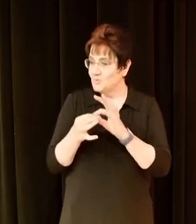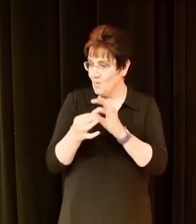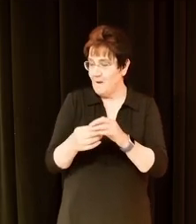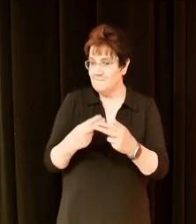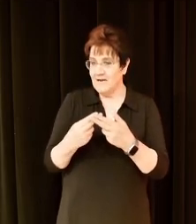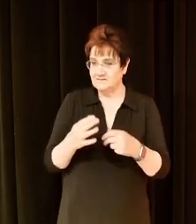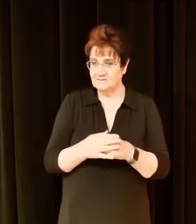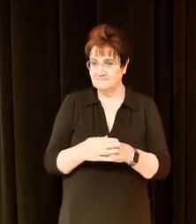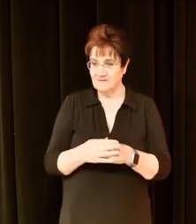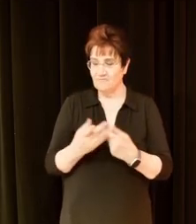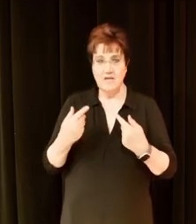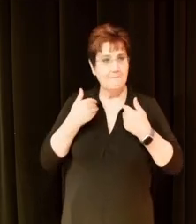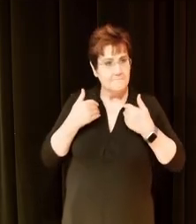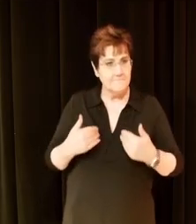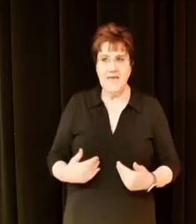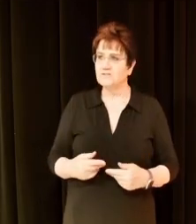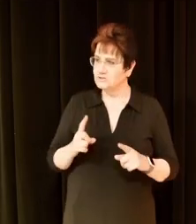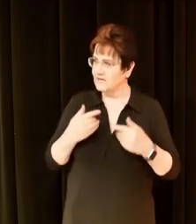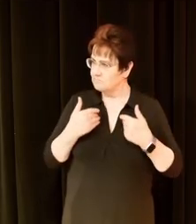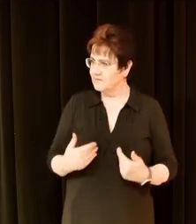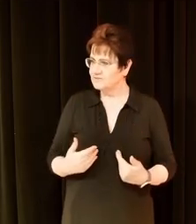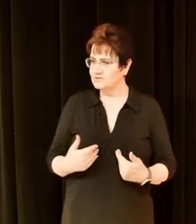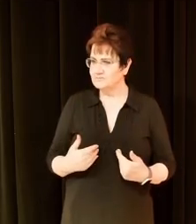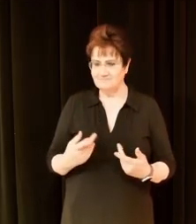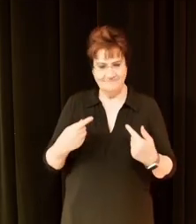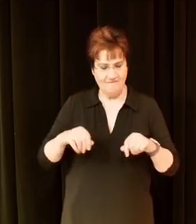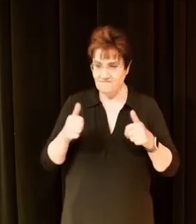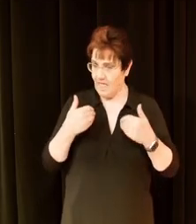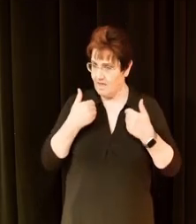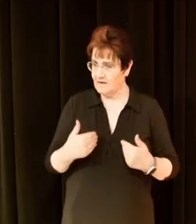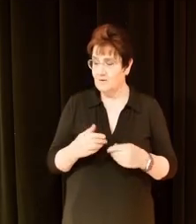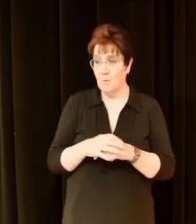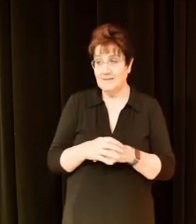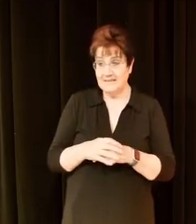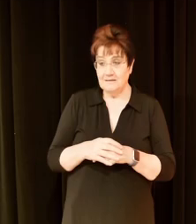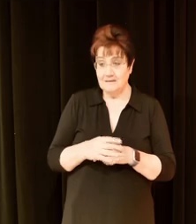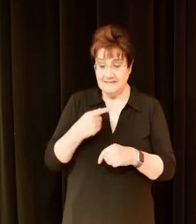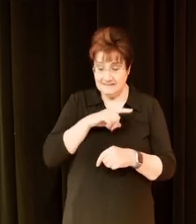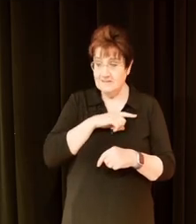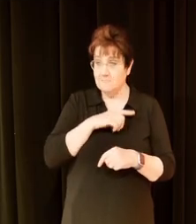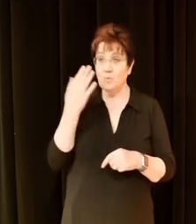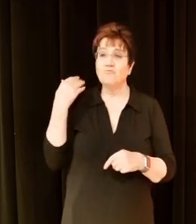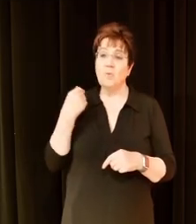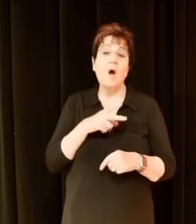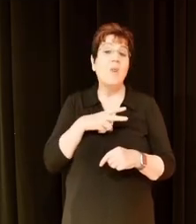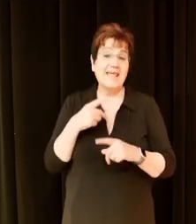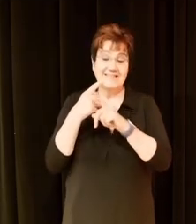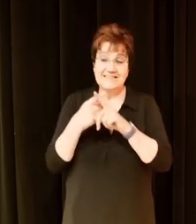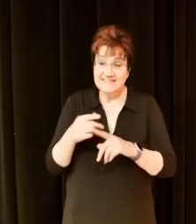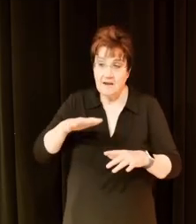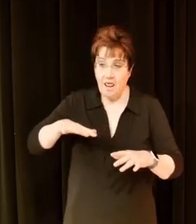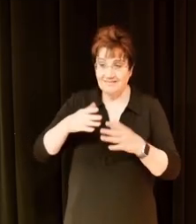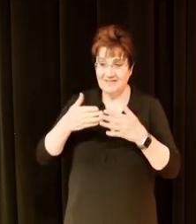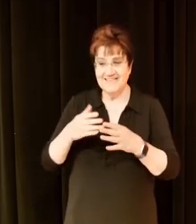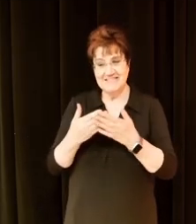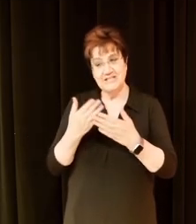eigentlich? Oder mit was beschäftigen wir uns denn? Und da haben die Griechen, finde ich, ich war jetzt länger in Griechenland auch gewesen, deswegen ist vielleicht so eine kleine Begeisterung